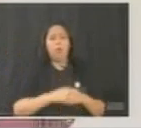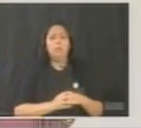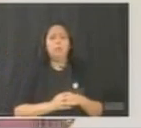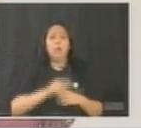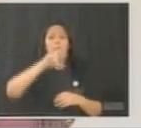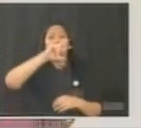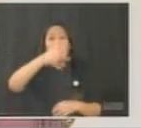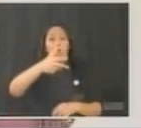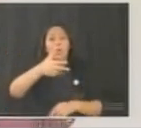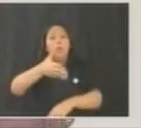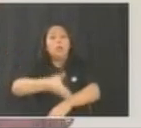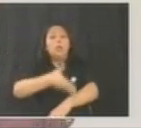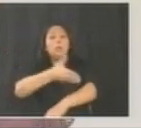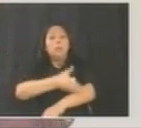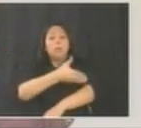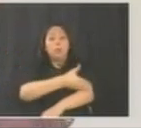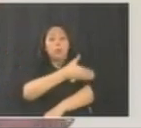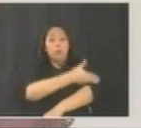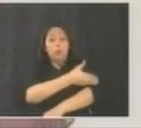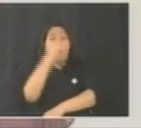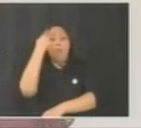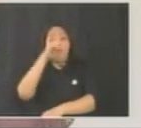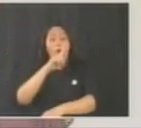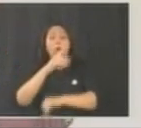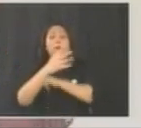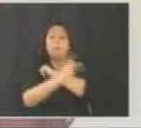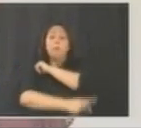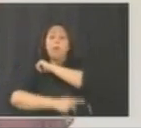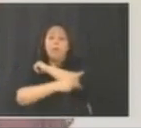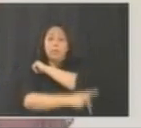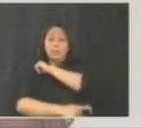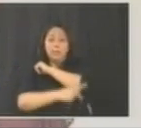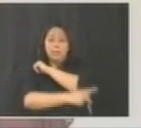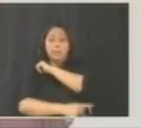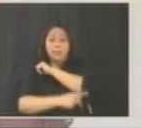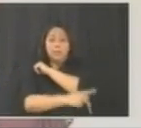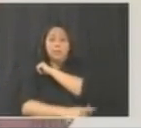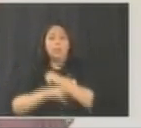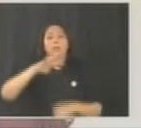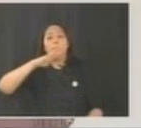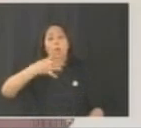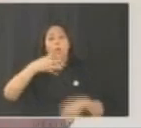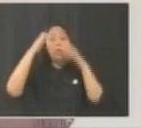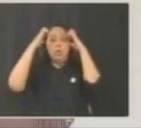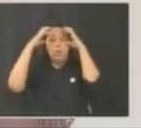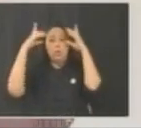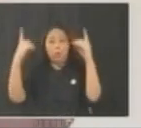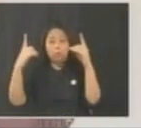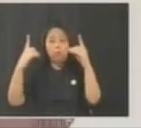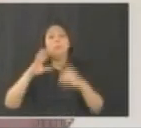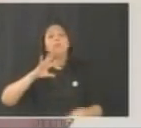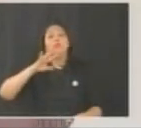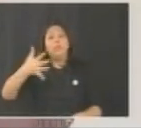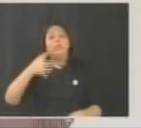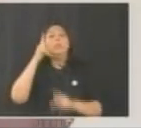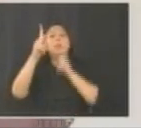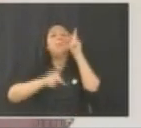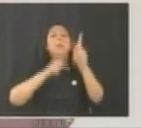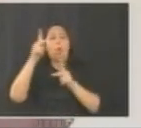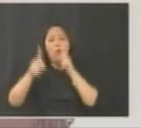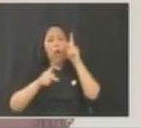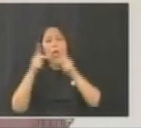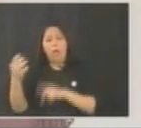ng kanayunan, edukasyon at people empowerment. Sa